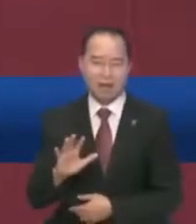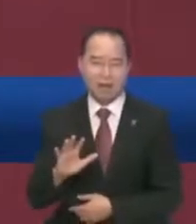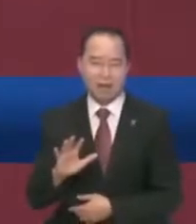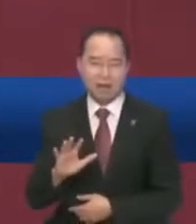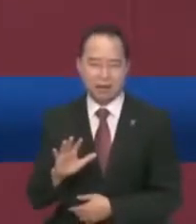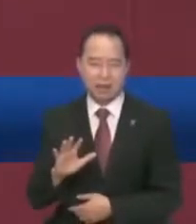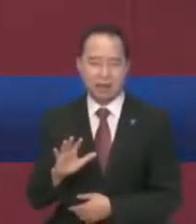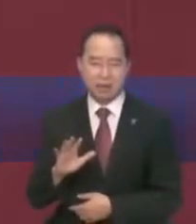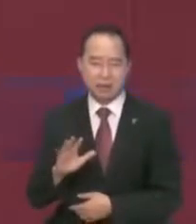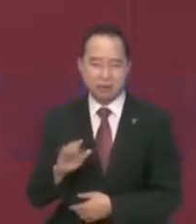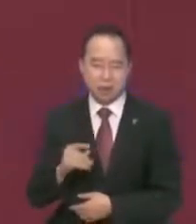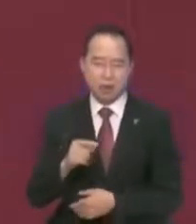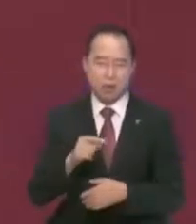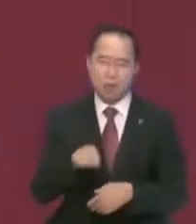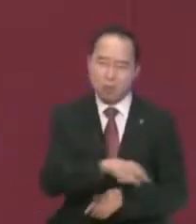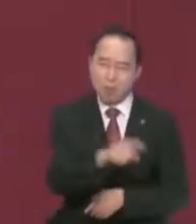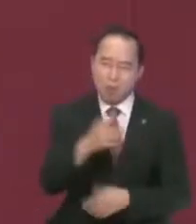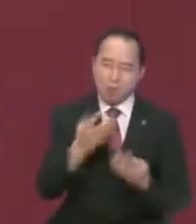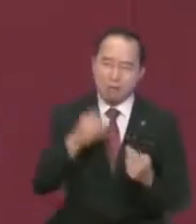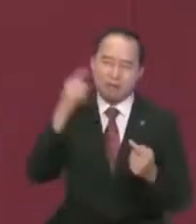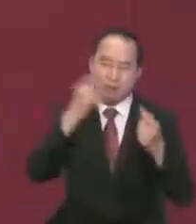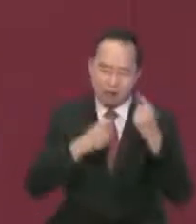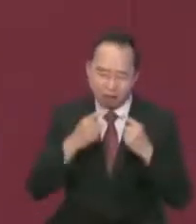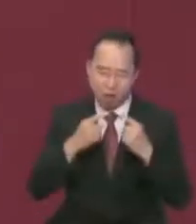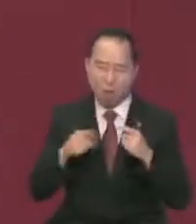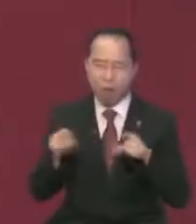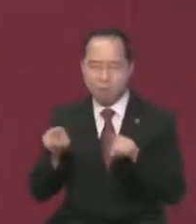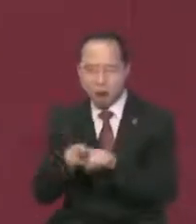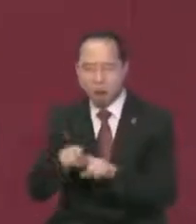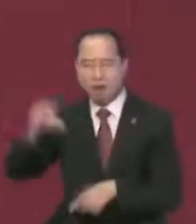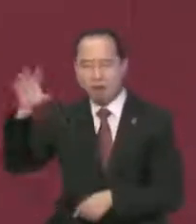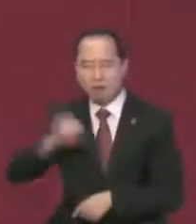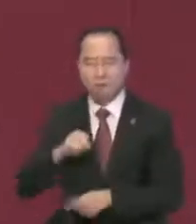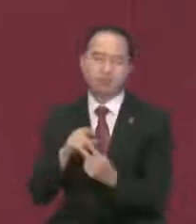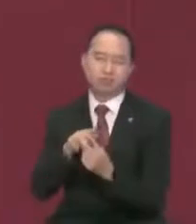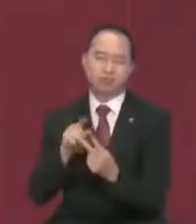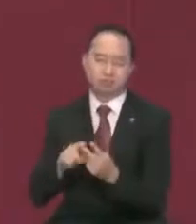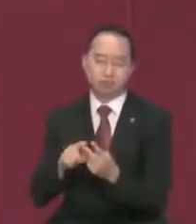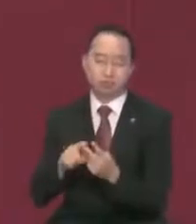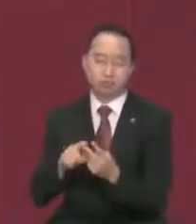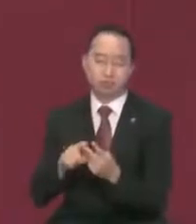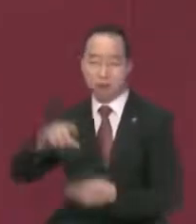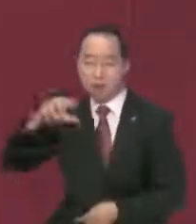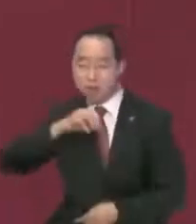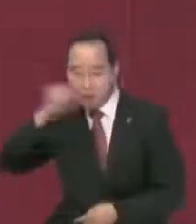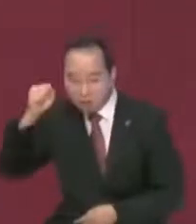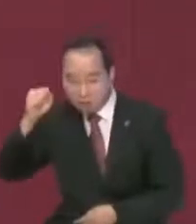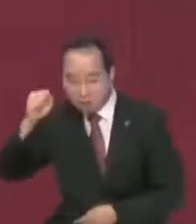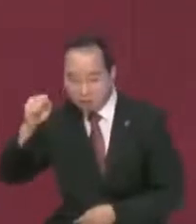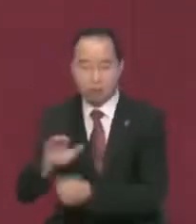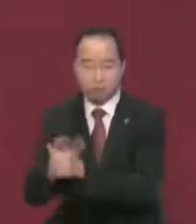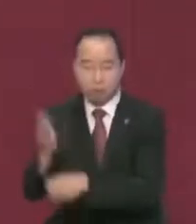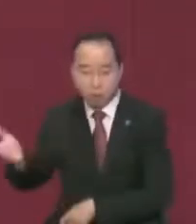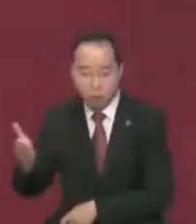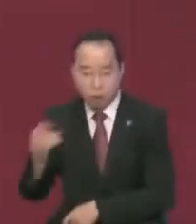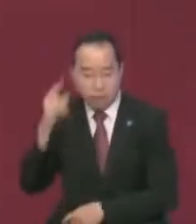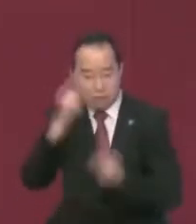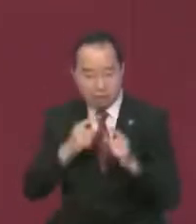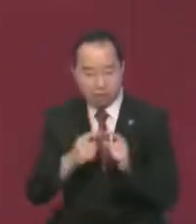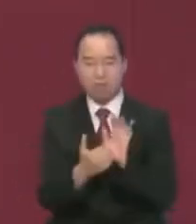함께 상처도 남깁니다. 성취는 지원하고 상처는 예방해야 합니다.